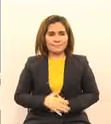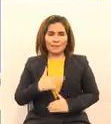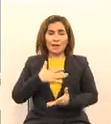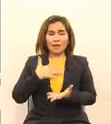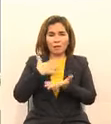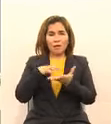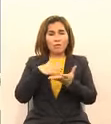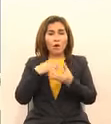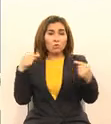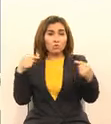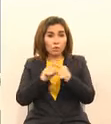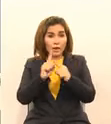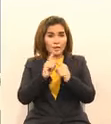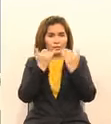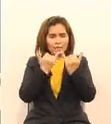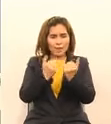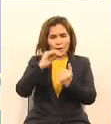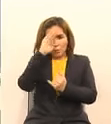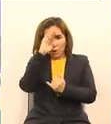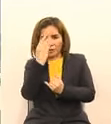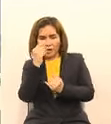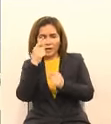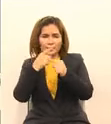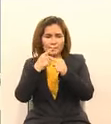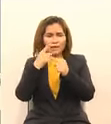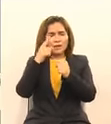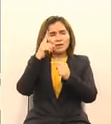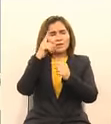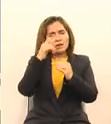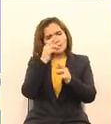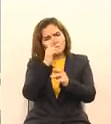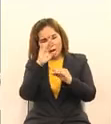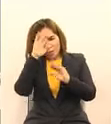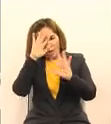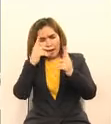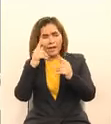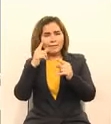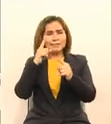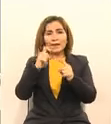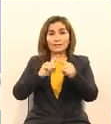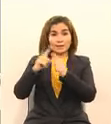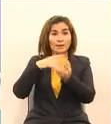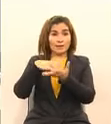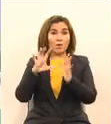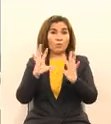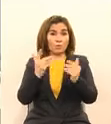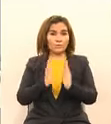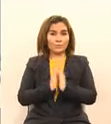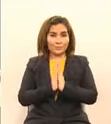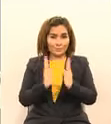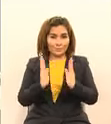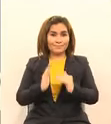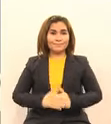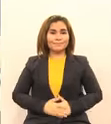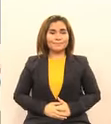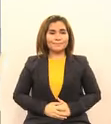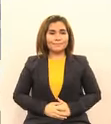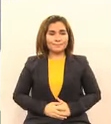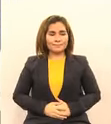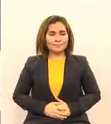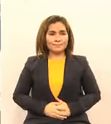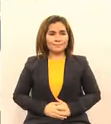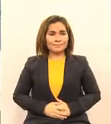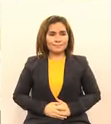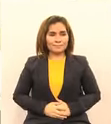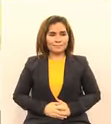ปเดตสถานการณ์ให้พี่น้องประชาชนพี่น้องสื่อสารมวลชนได้ทราบประมาณนี้ขอบคุณมากครับ ครับก็กราบ